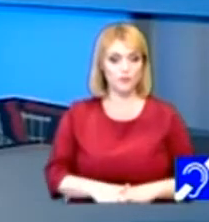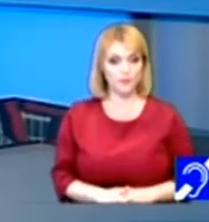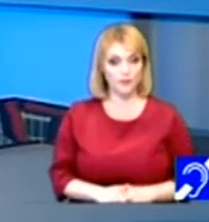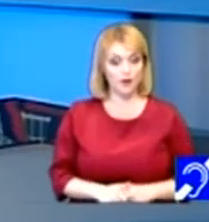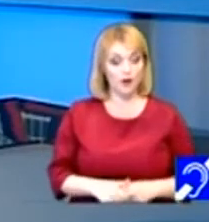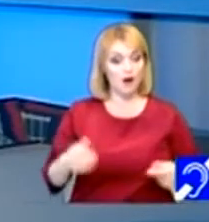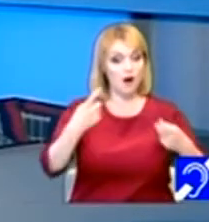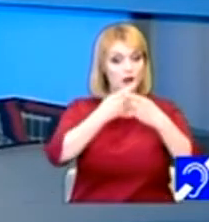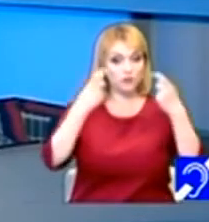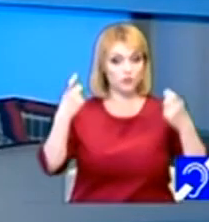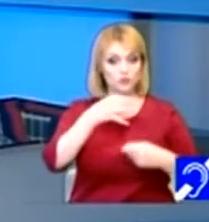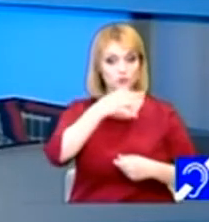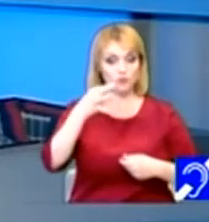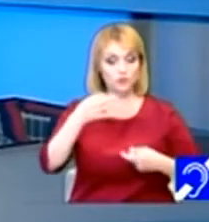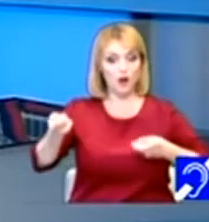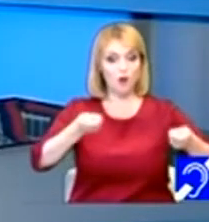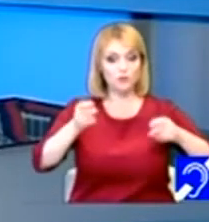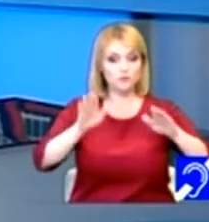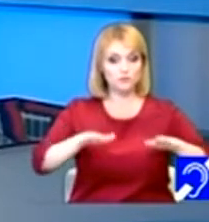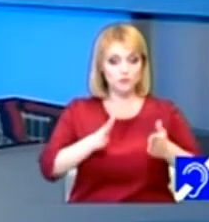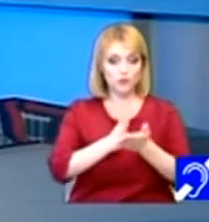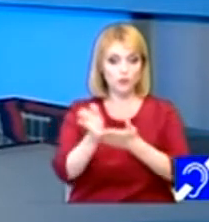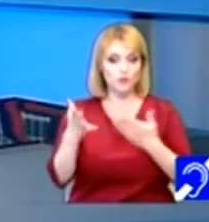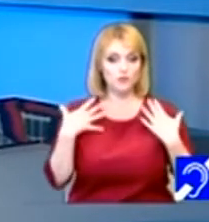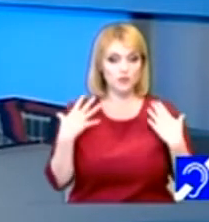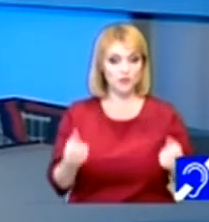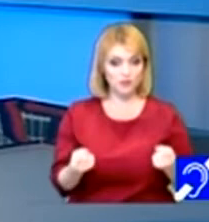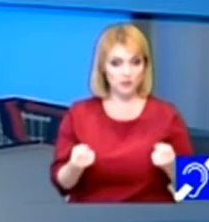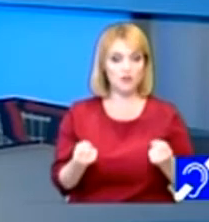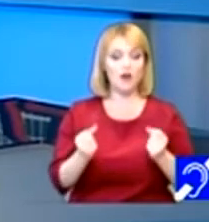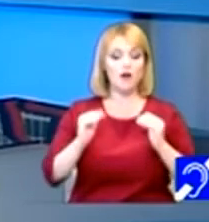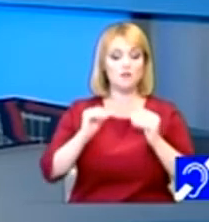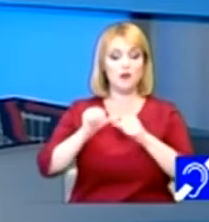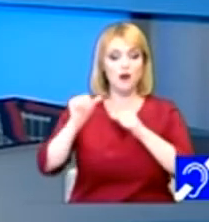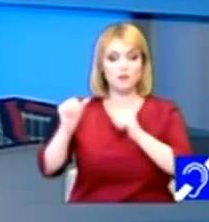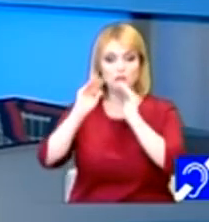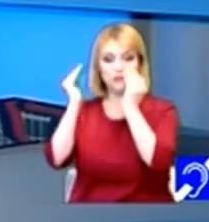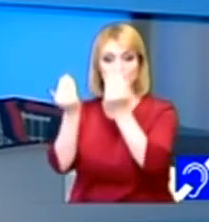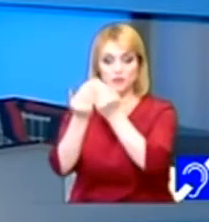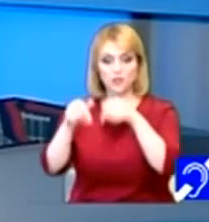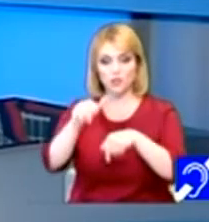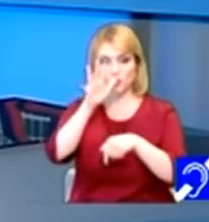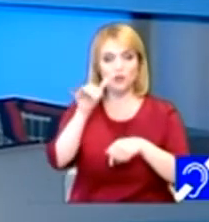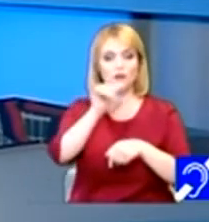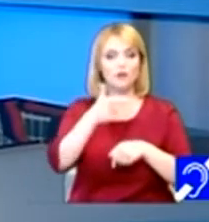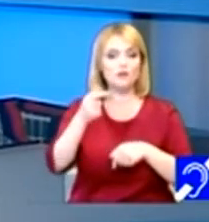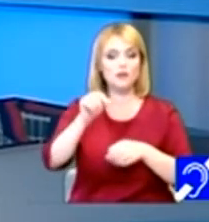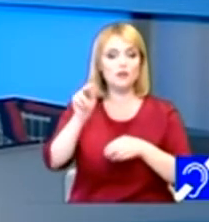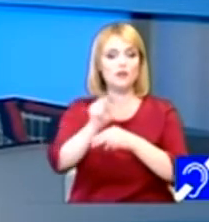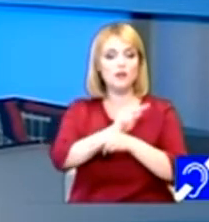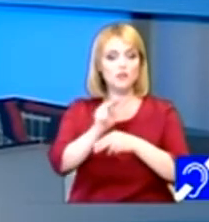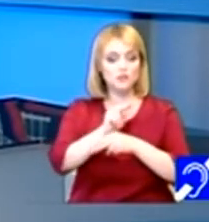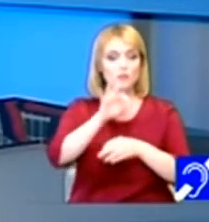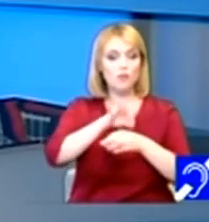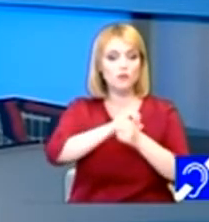Anunț îngrijorător făcut de autoritățile municipale din sănătate. În secțiile de terapie intensivă din Chișinău dedicate bolnavilor de